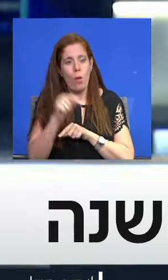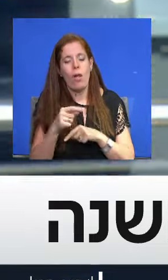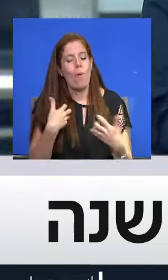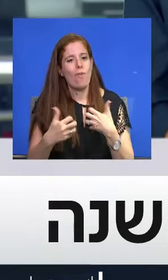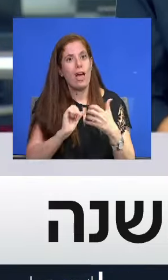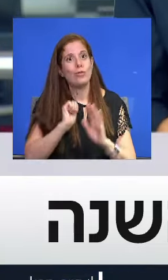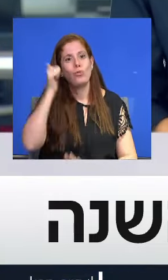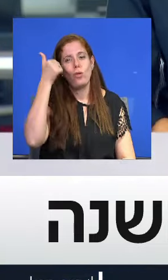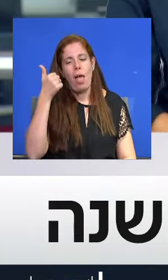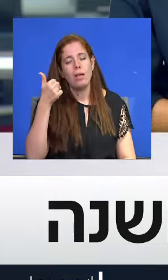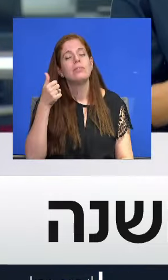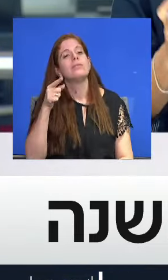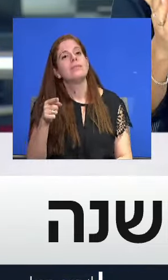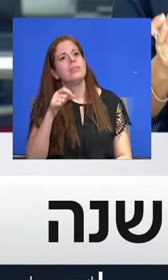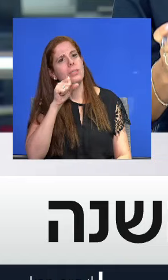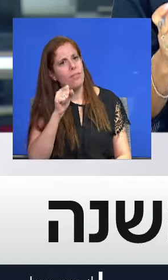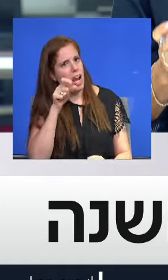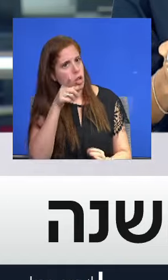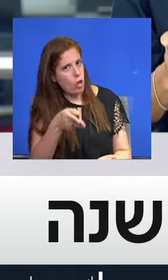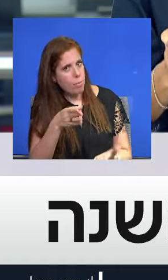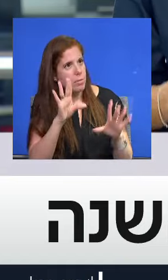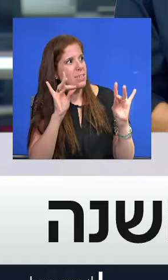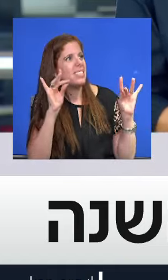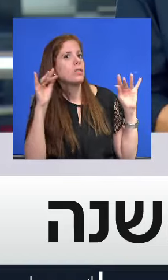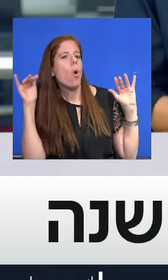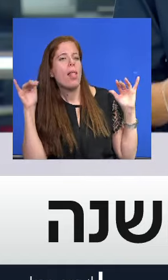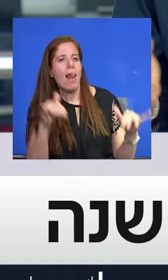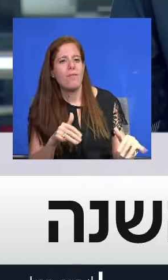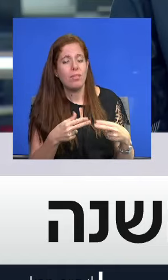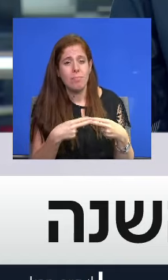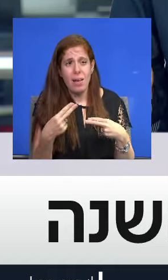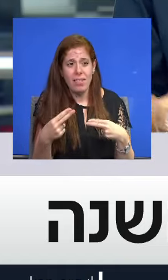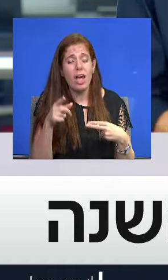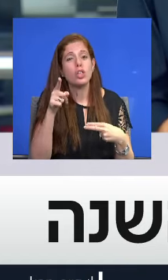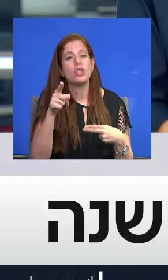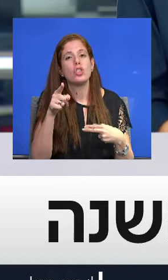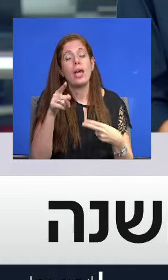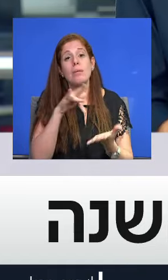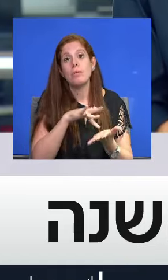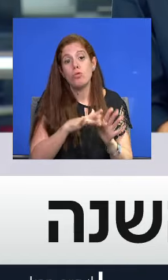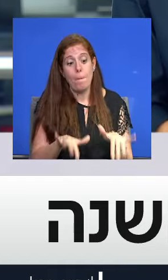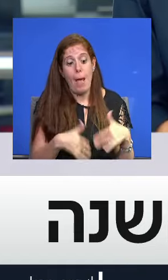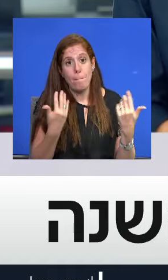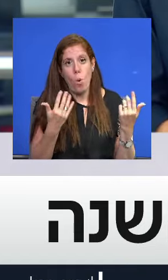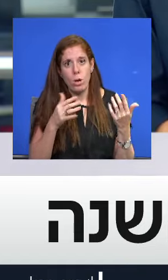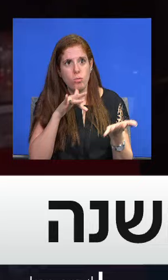שתיים. סיוון סיסאי, את שם עם עשרות האלפים לידך שנמצאים שם כבר מהבוקר לתפוס